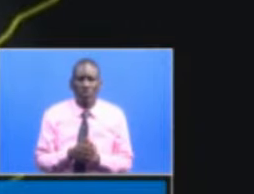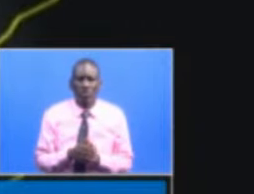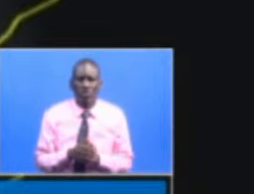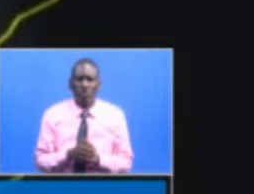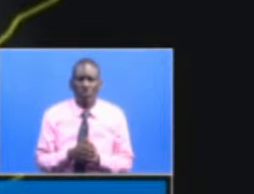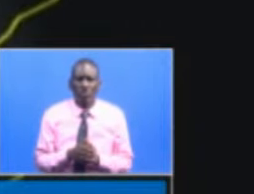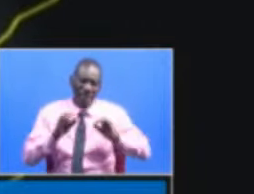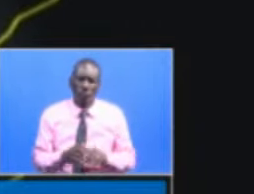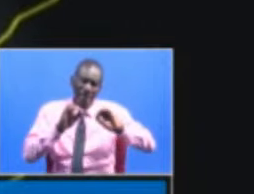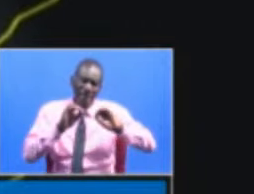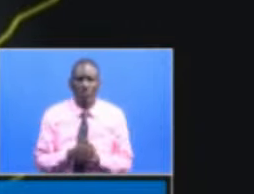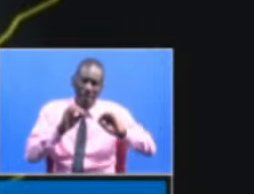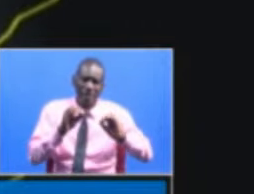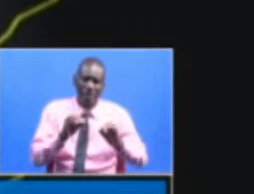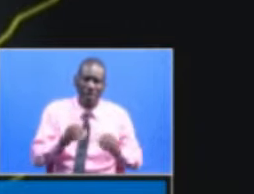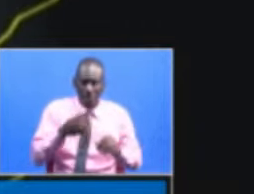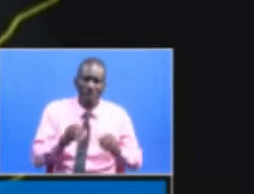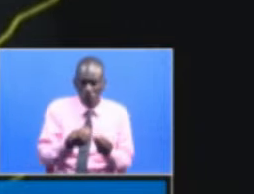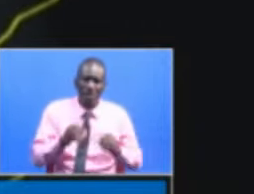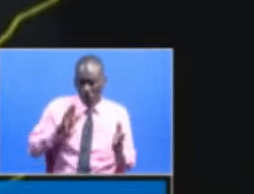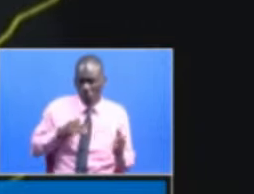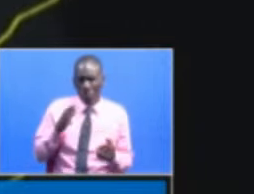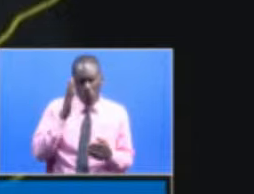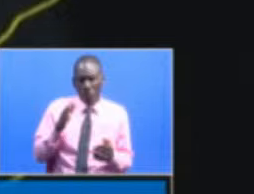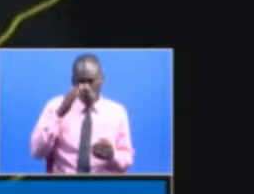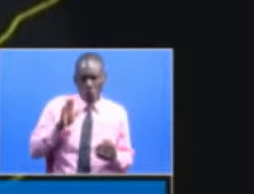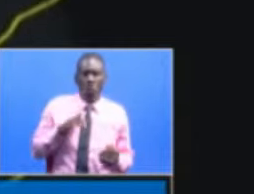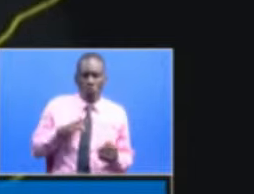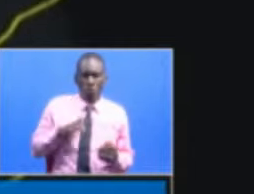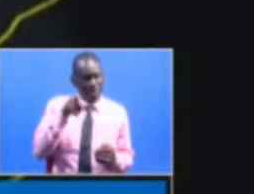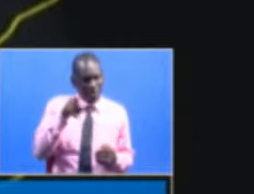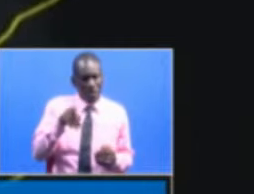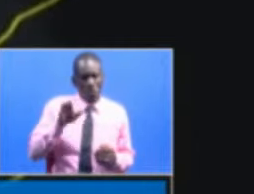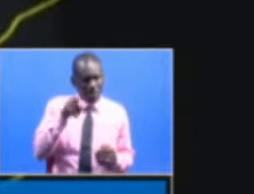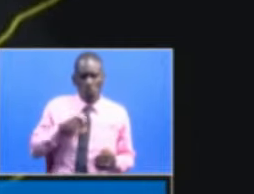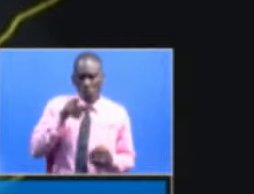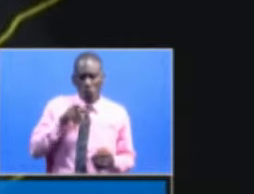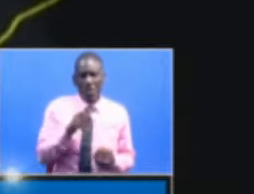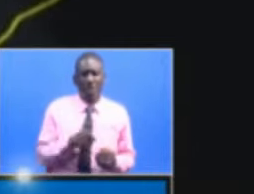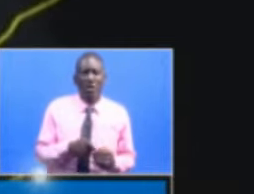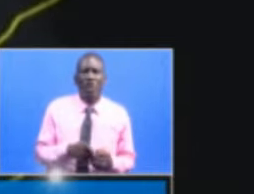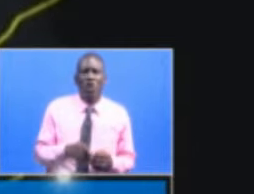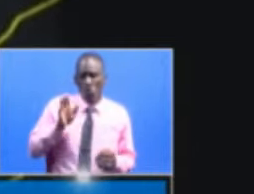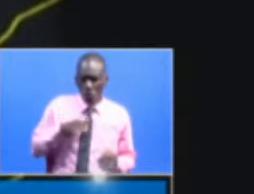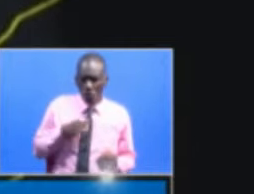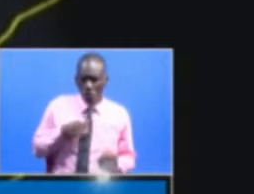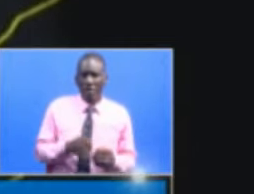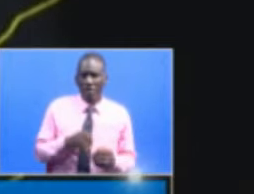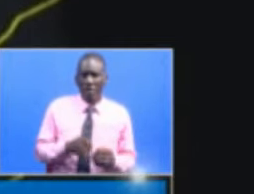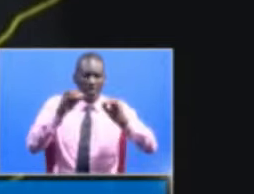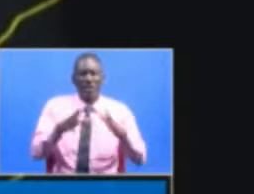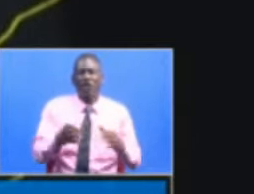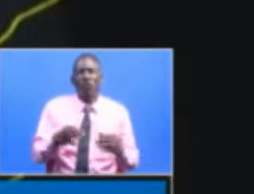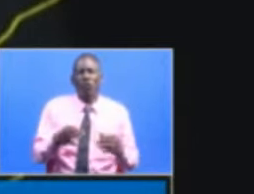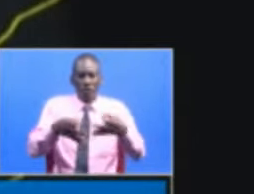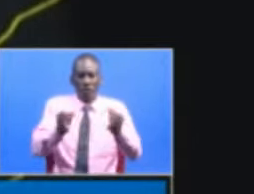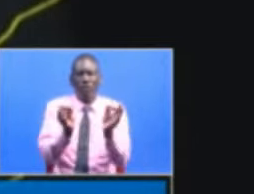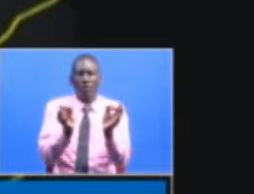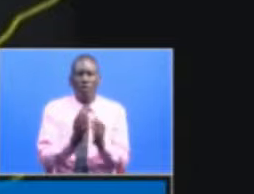kufunza kwa mama unajua ndo wana mama ndo mwalimu wa boma. So